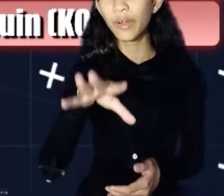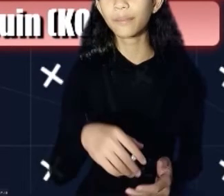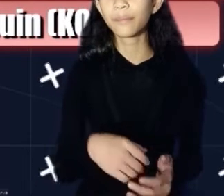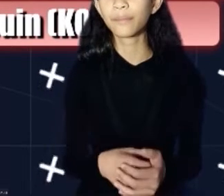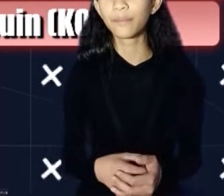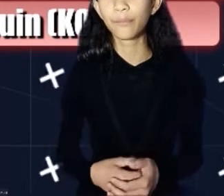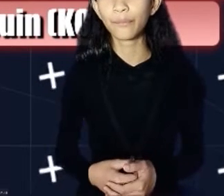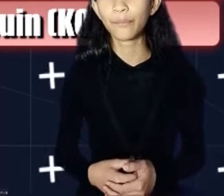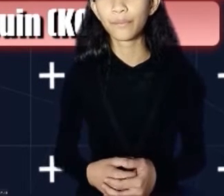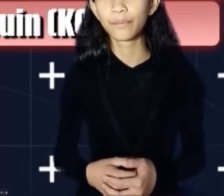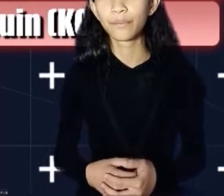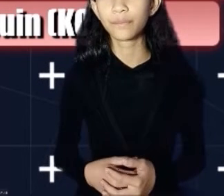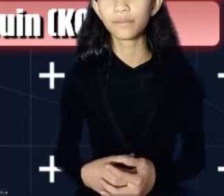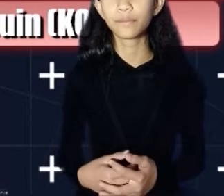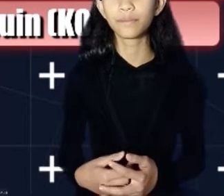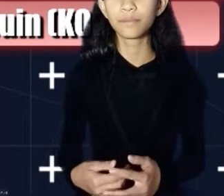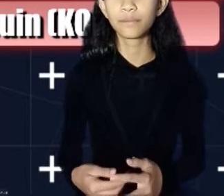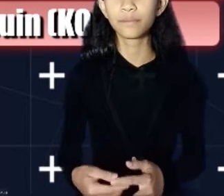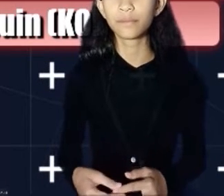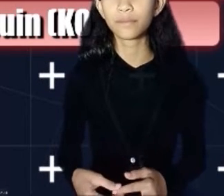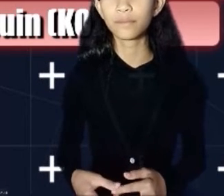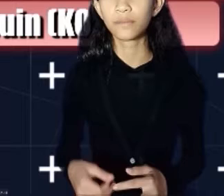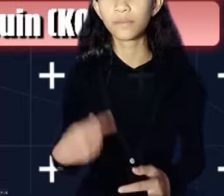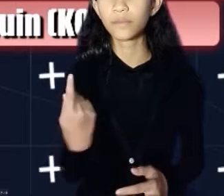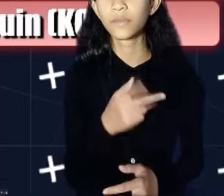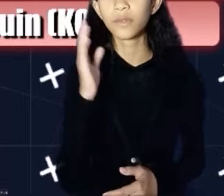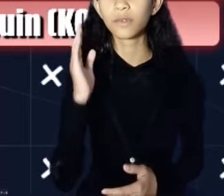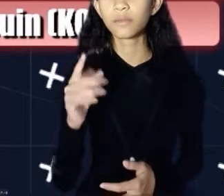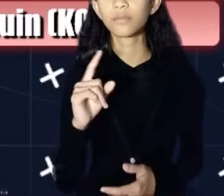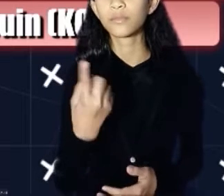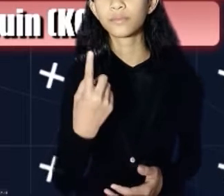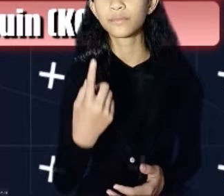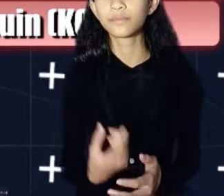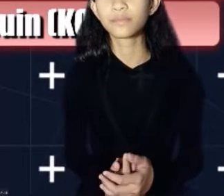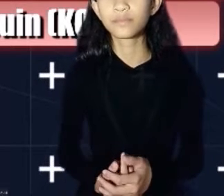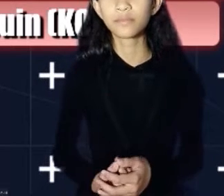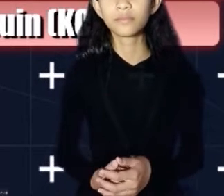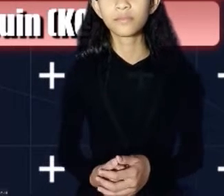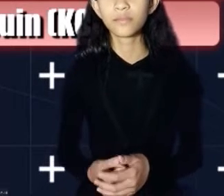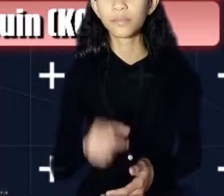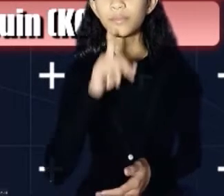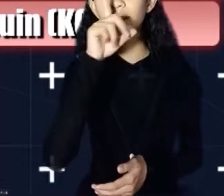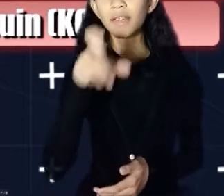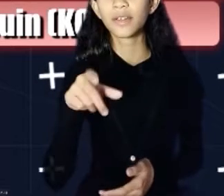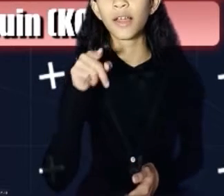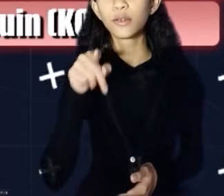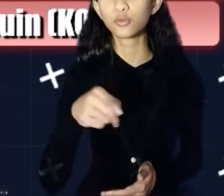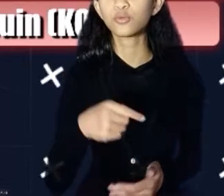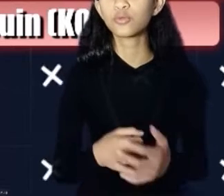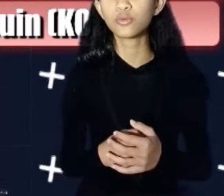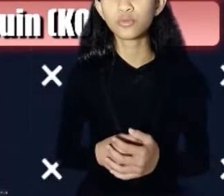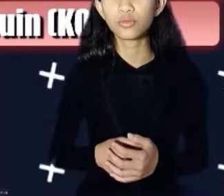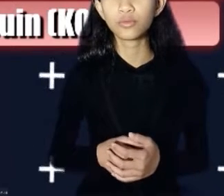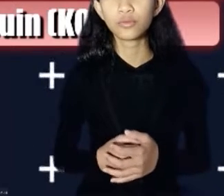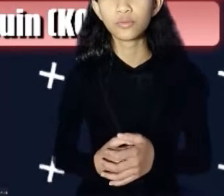yang Berikut kita akan di mulai dari ini karena tadi pertanyaannya itu wah ini saya